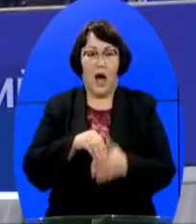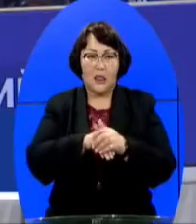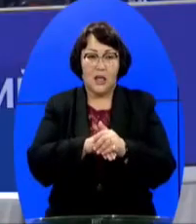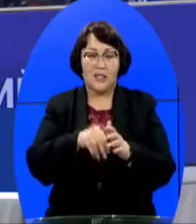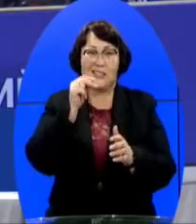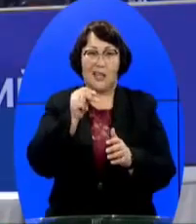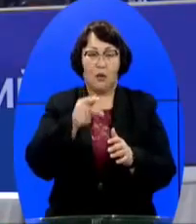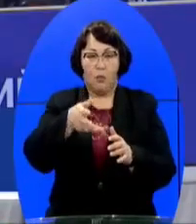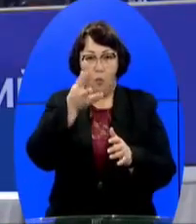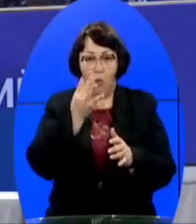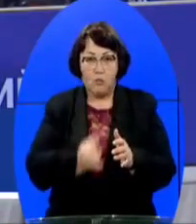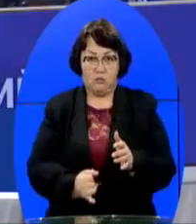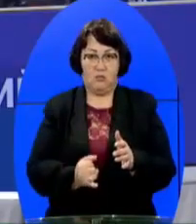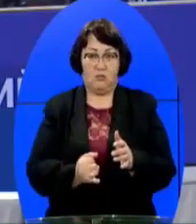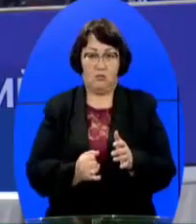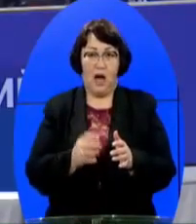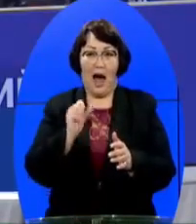шаардлага хангаагүй